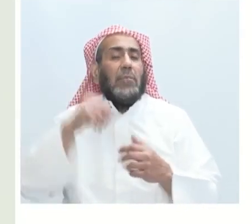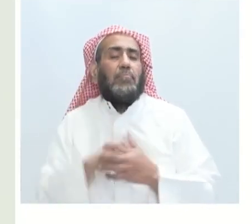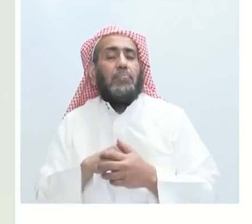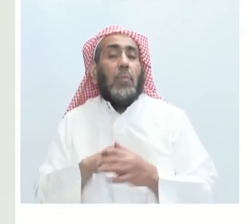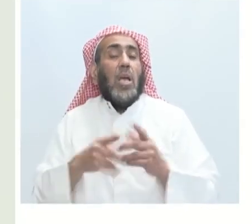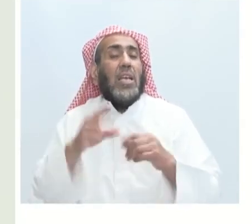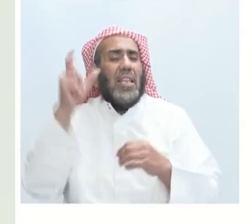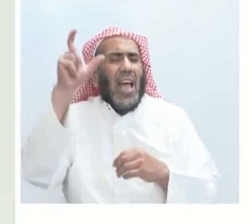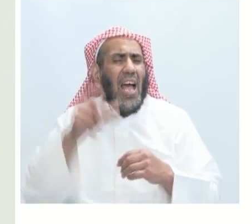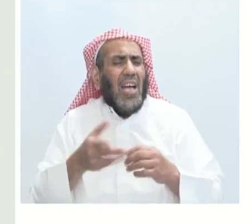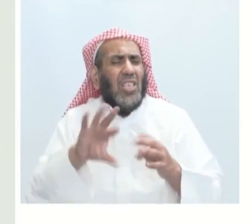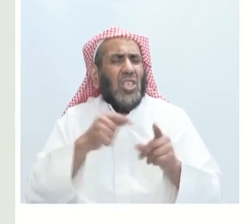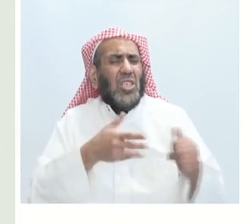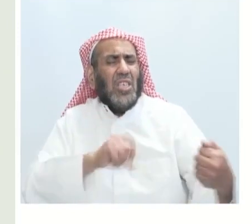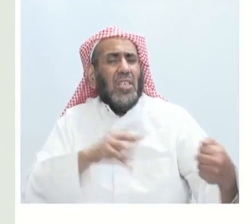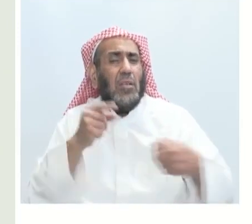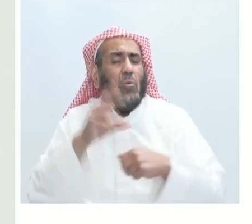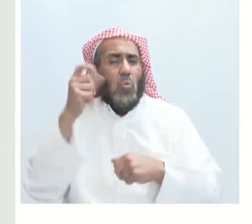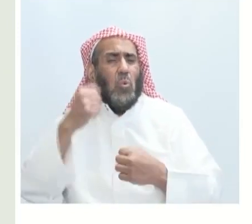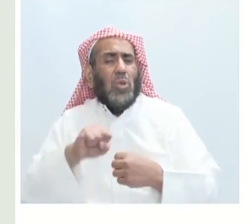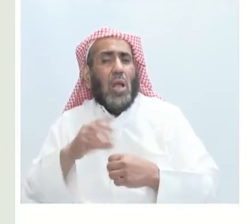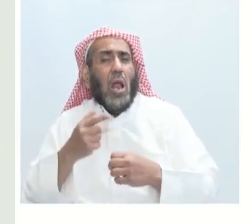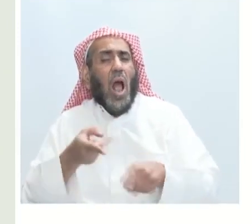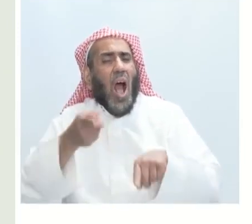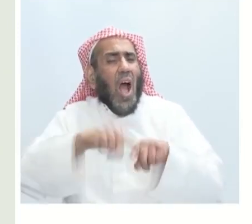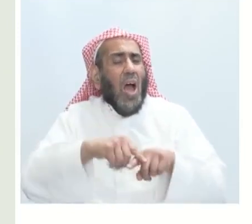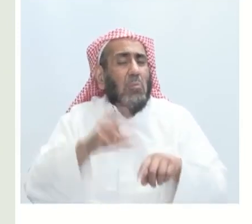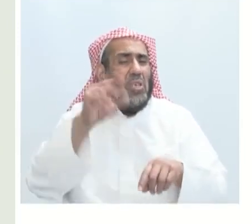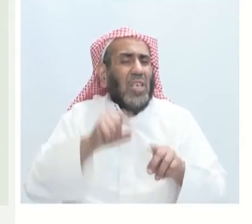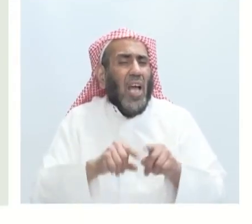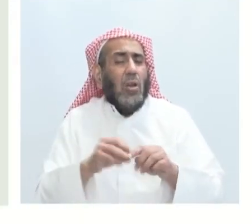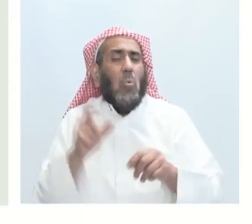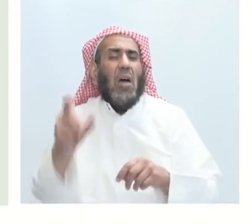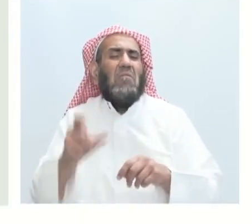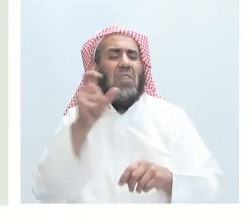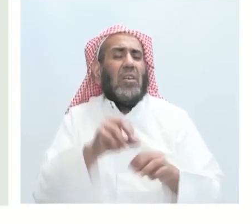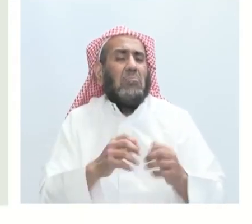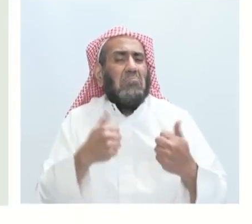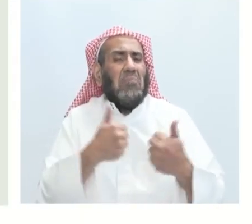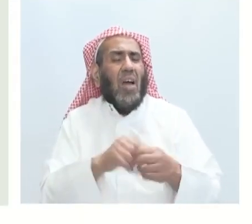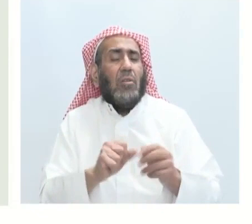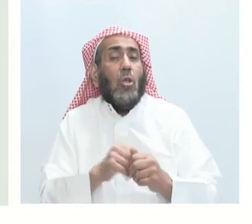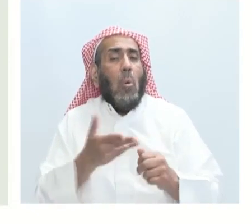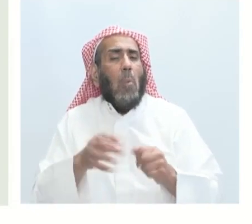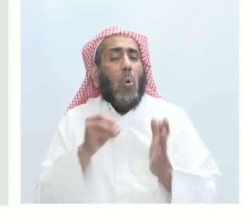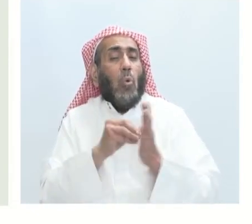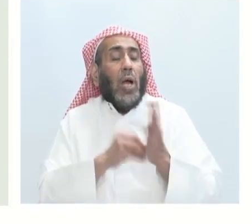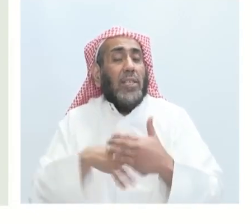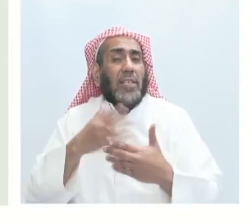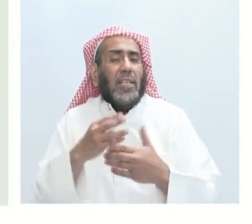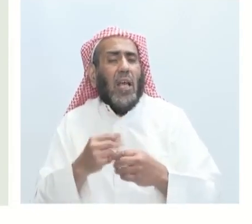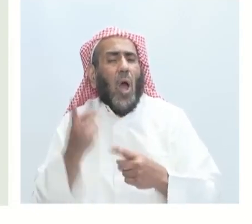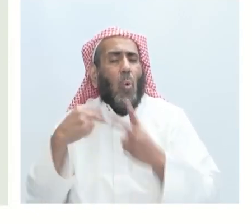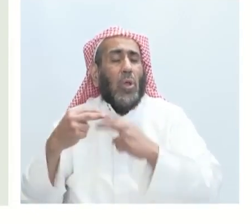الرثاء الشخصي ايضا ظهر من الرثاء الشخصي الذي يتناول اقارب الشاعر وافراده ثم ظهرت موضوعات حديث هذك موضوعات